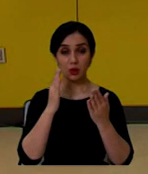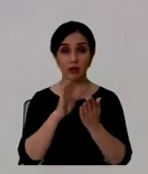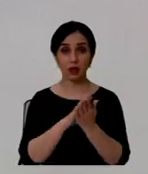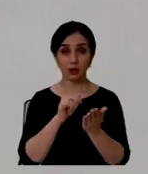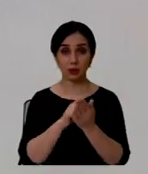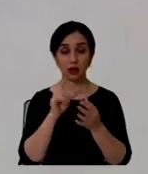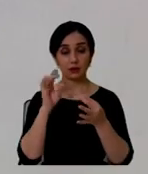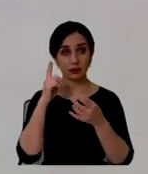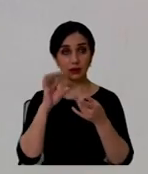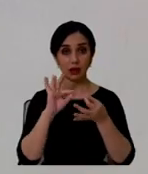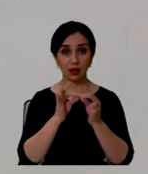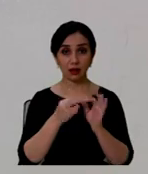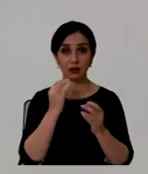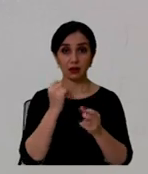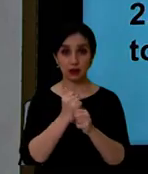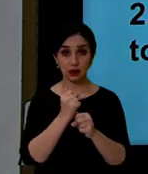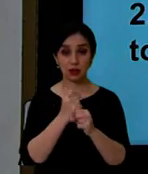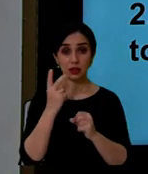qiling. Darslikning